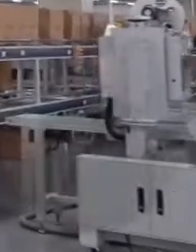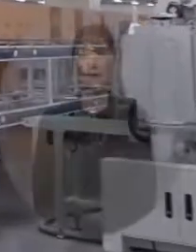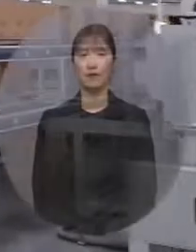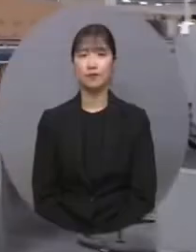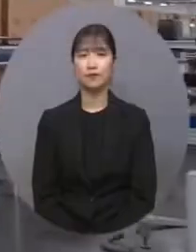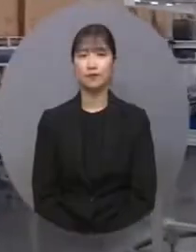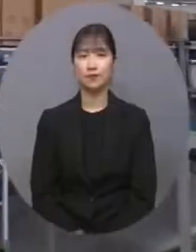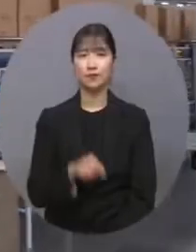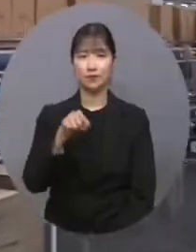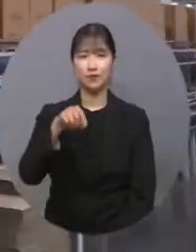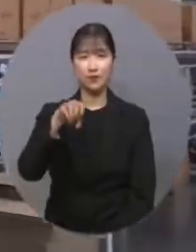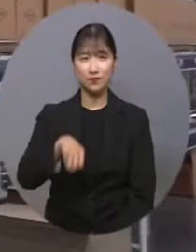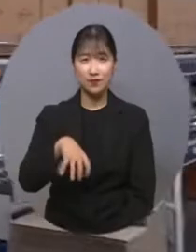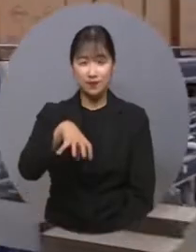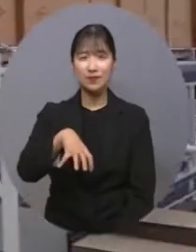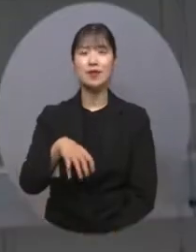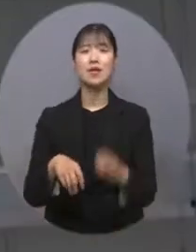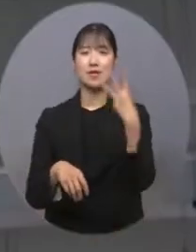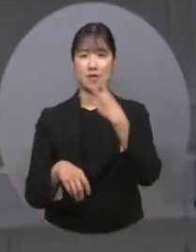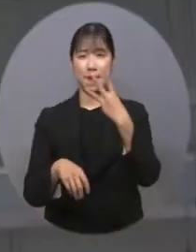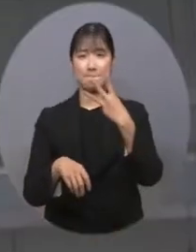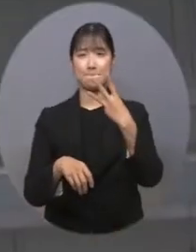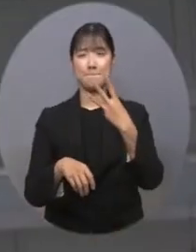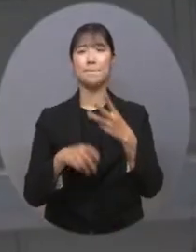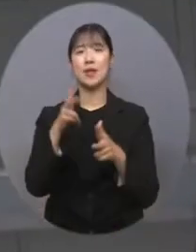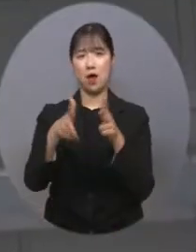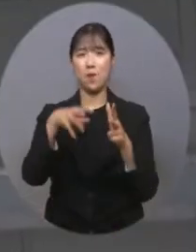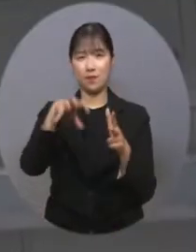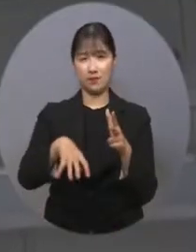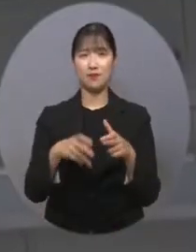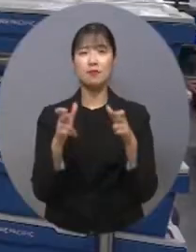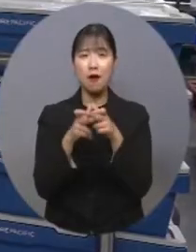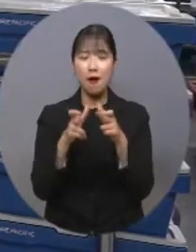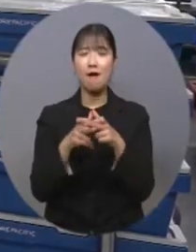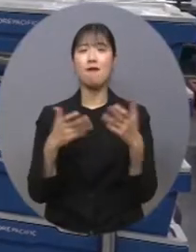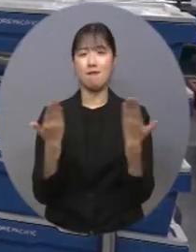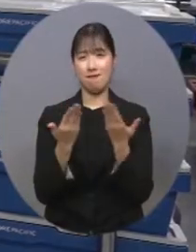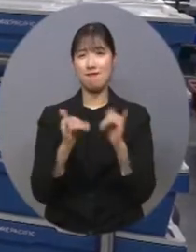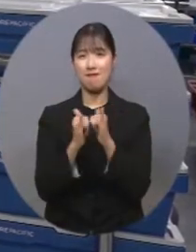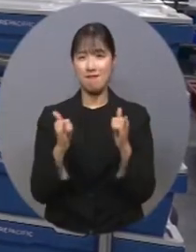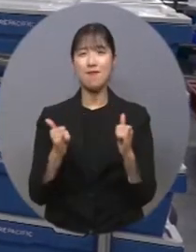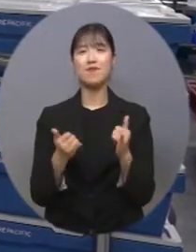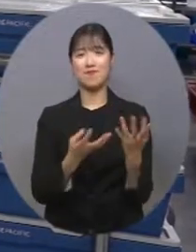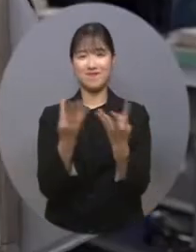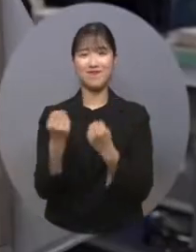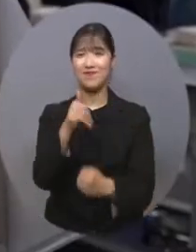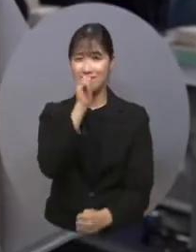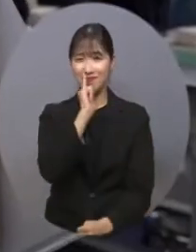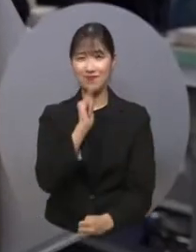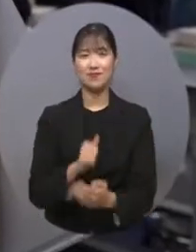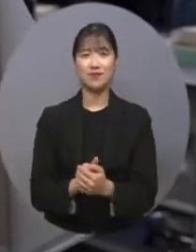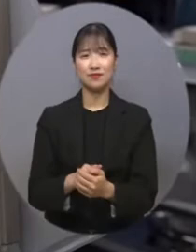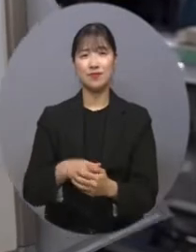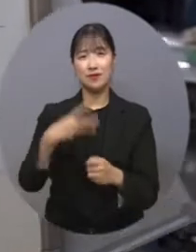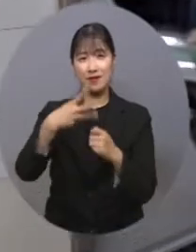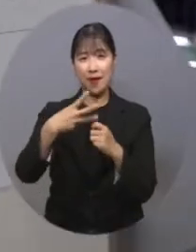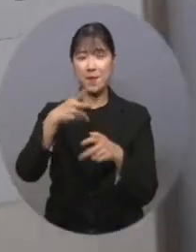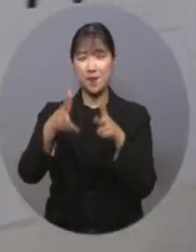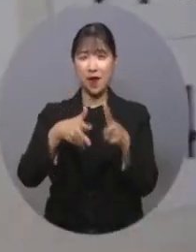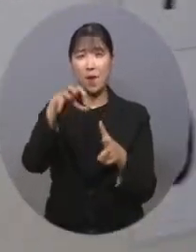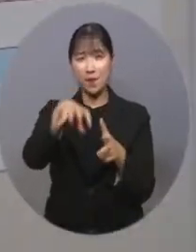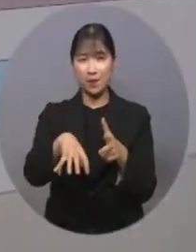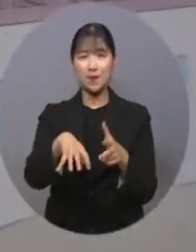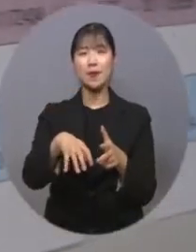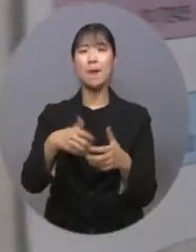여기는 위드림 오산 3, 사업장인데요. 많은 장애사원분들이 함께하고 있습니다. 3, 사업장에